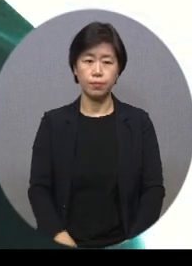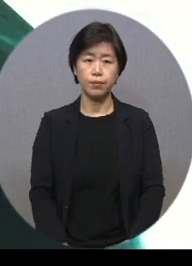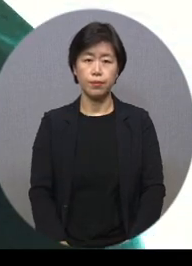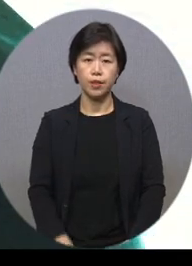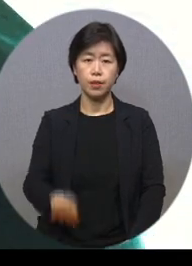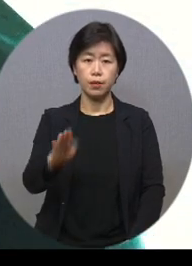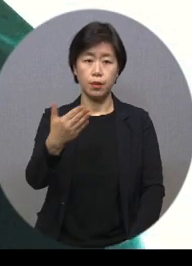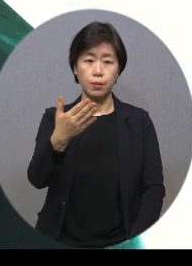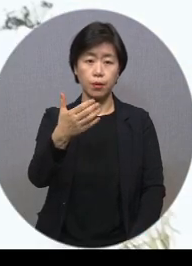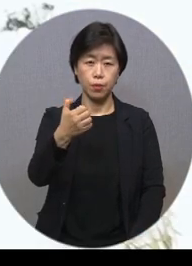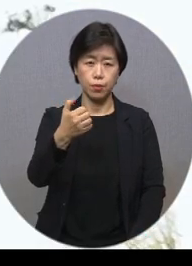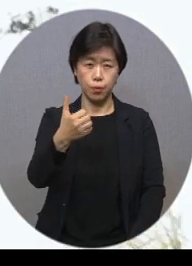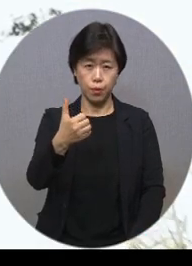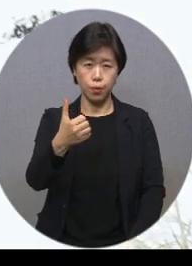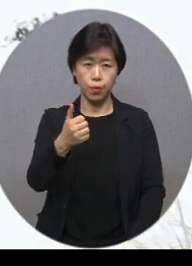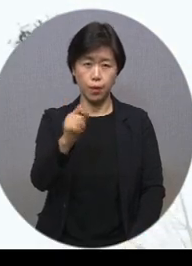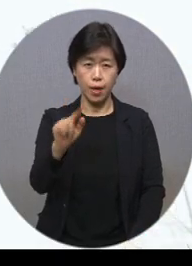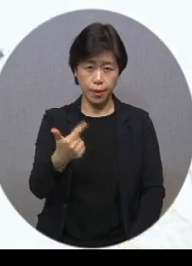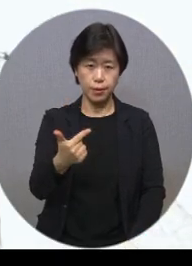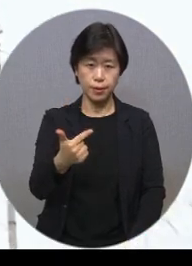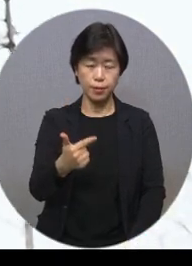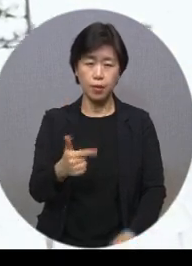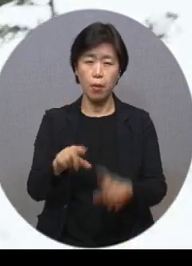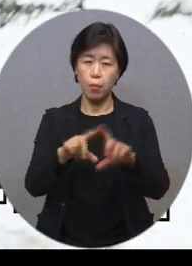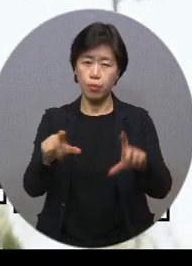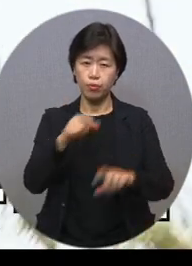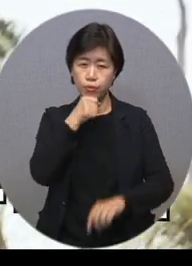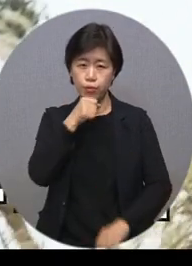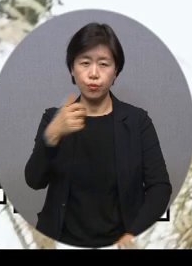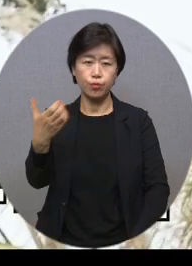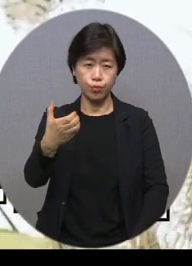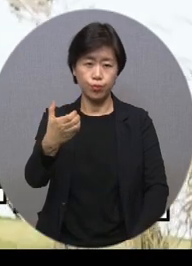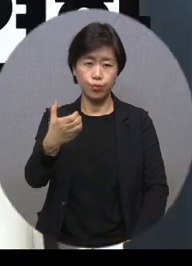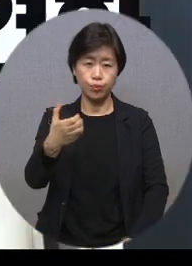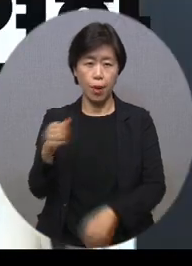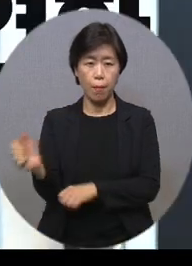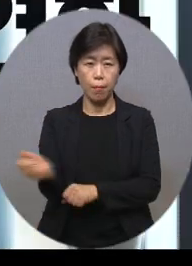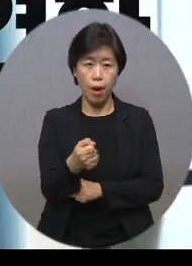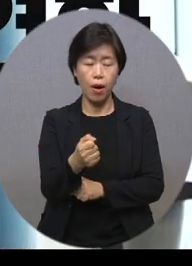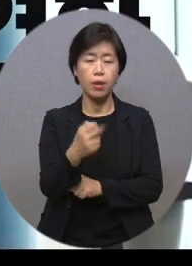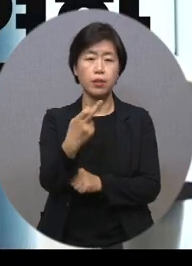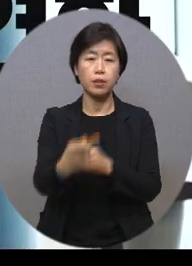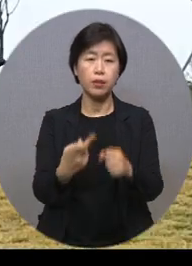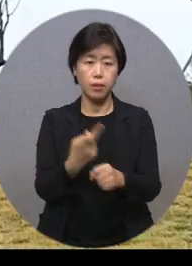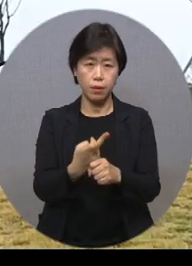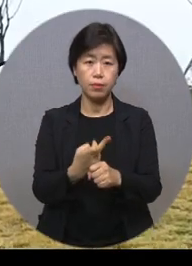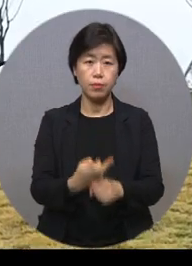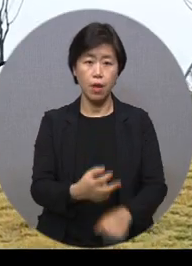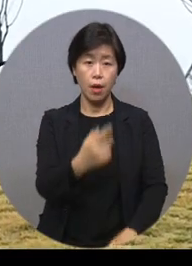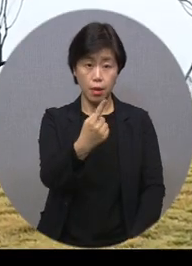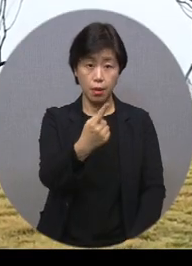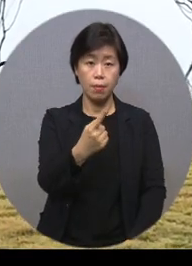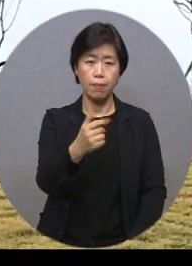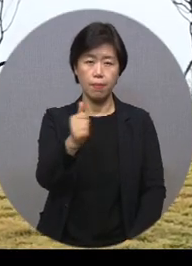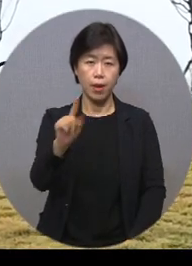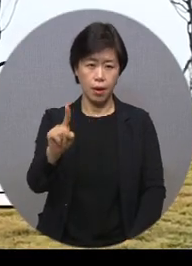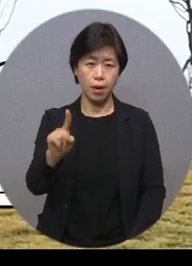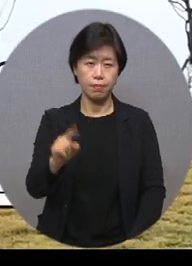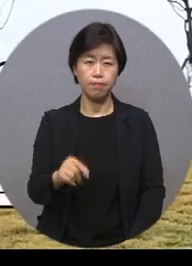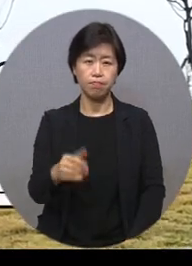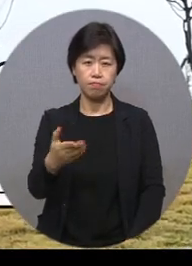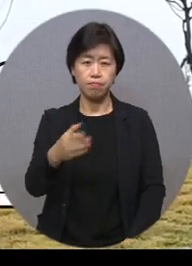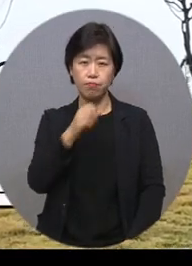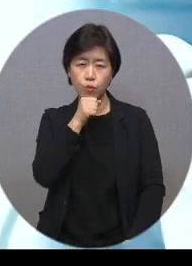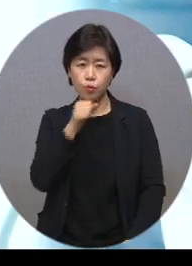455번 한정수 평균 스코어 90 구력 12년 001번 하연아 골프 평균 스코어 80